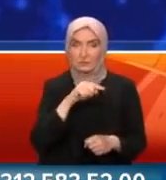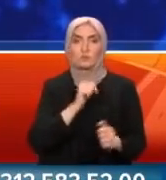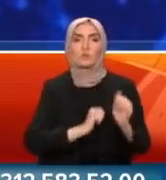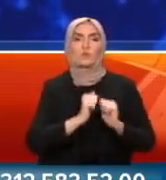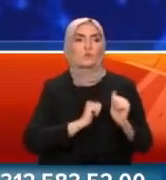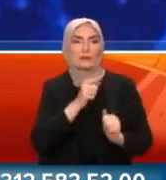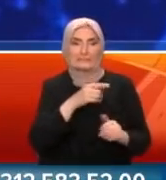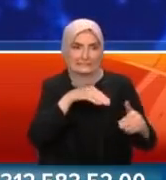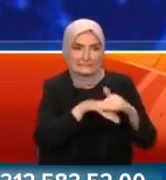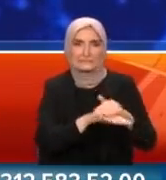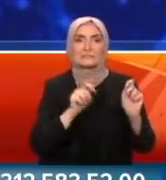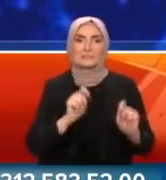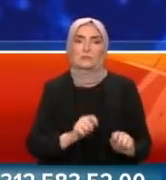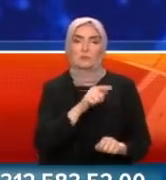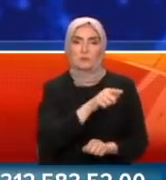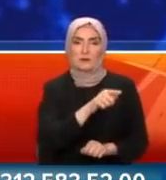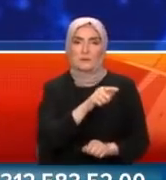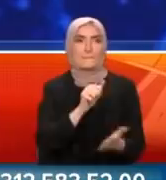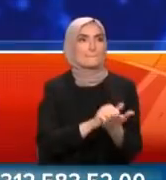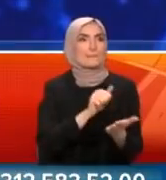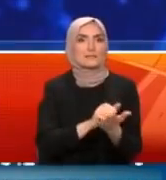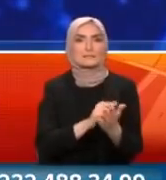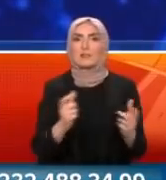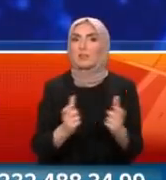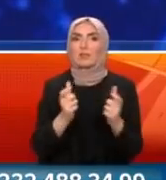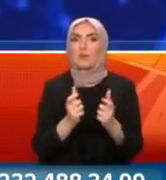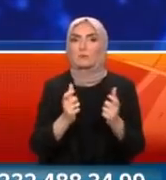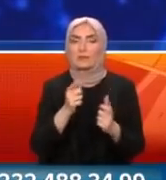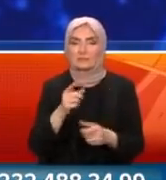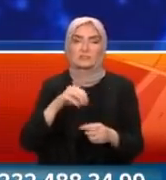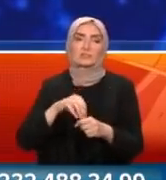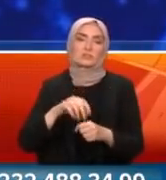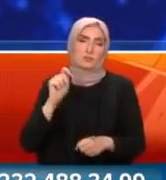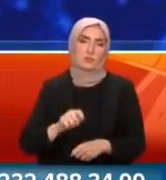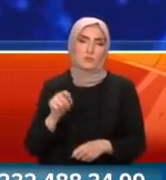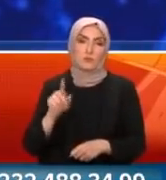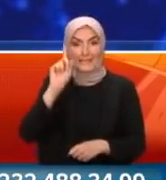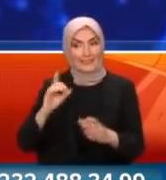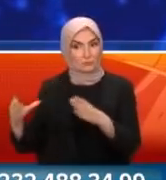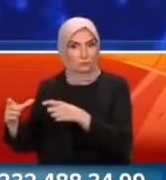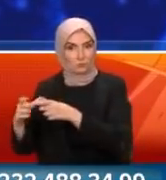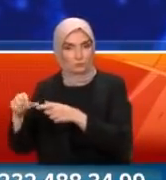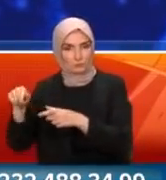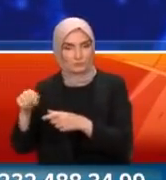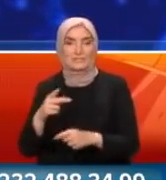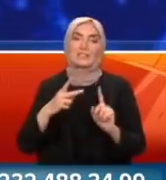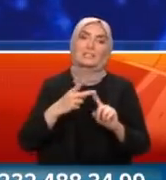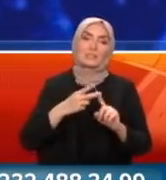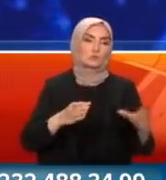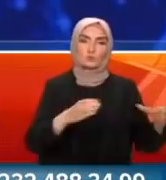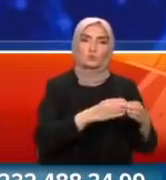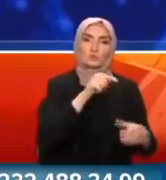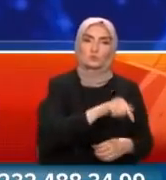basın toplantılarını orada yapıyorlar ikinciler paraya sığınıyorlar bu Hilton'da